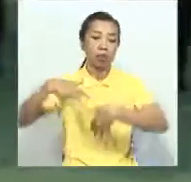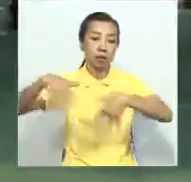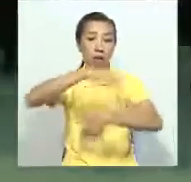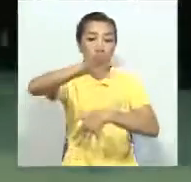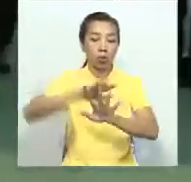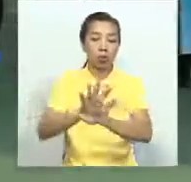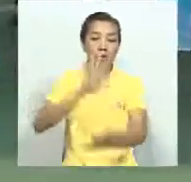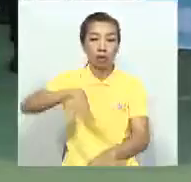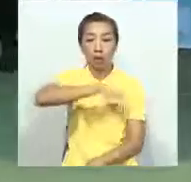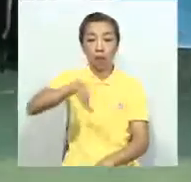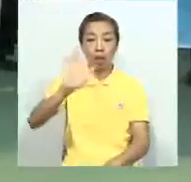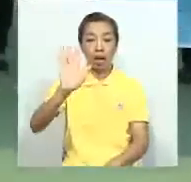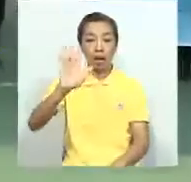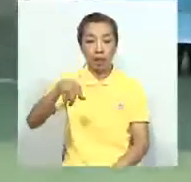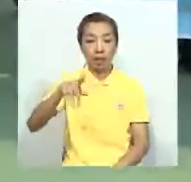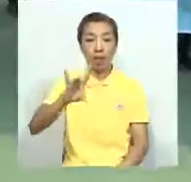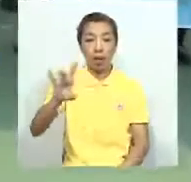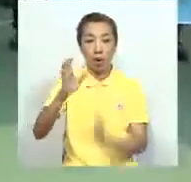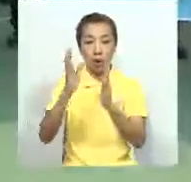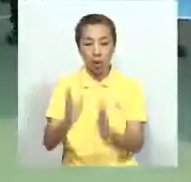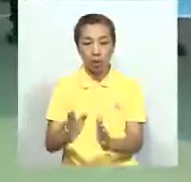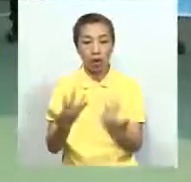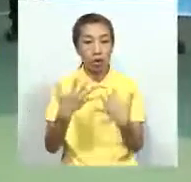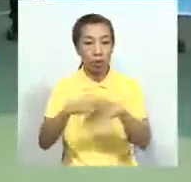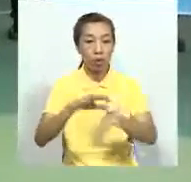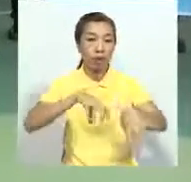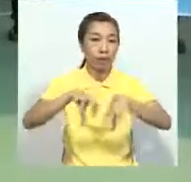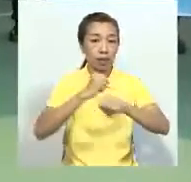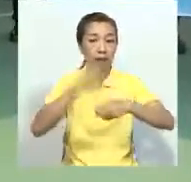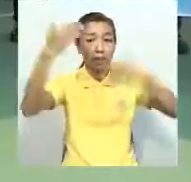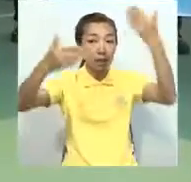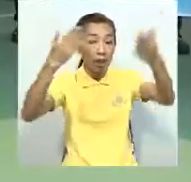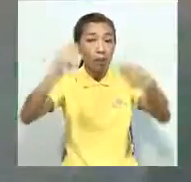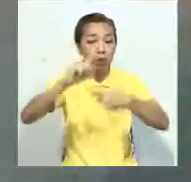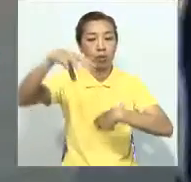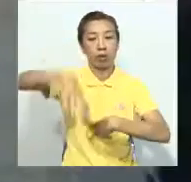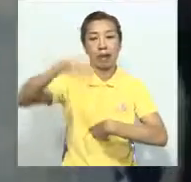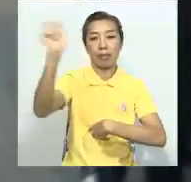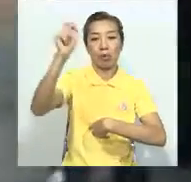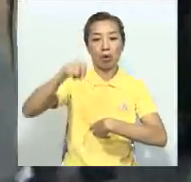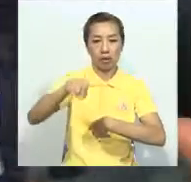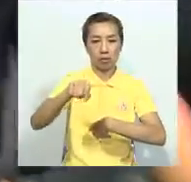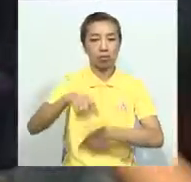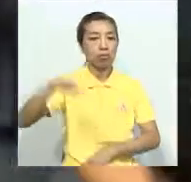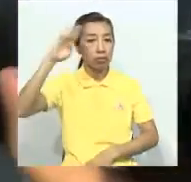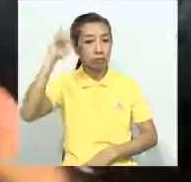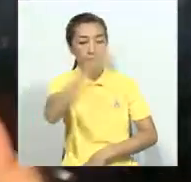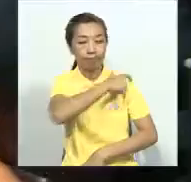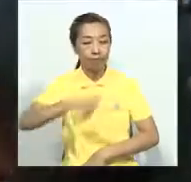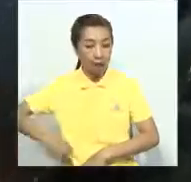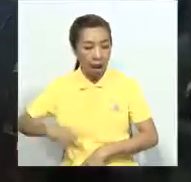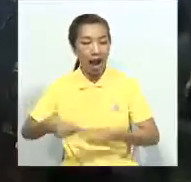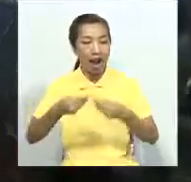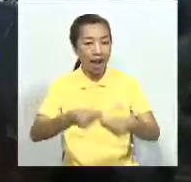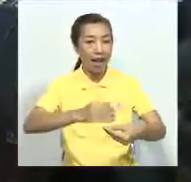าณ 5,800 คนร่วมกิจกรรมบริเวณสนามหลวงโดยสมเด็จพระเจ้าอยู่หัวได้พระราชทานอาหารจ